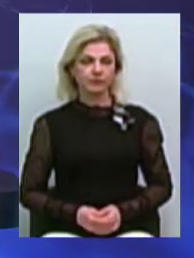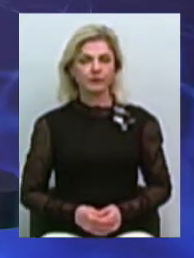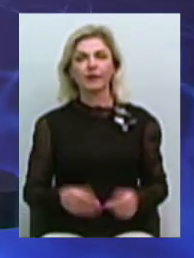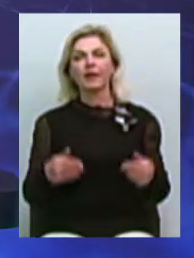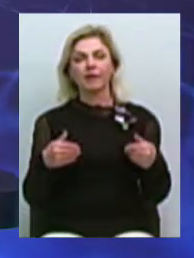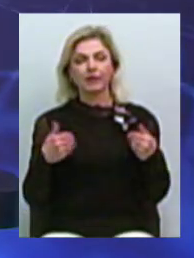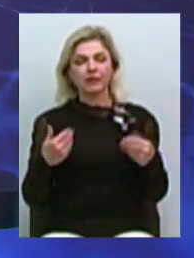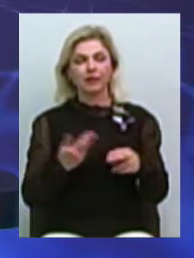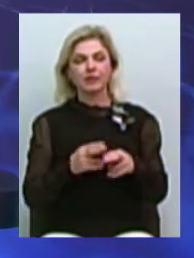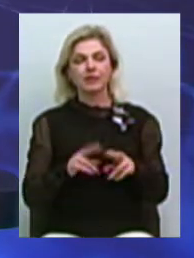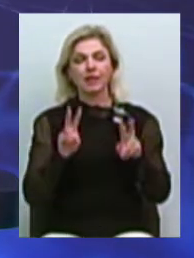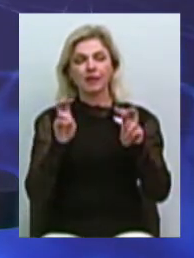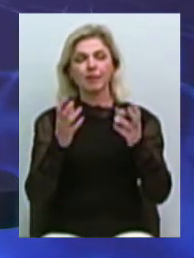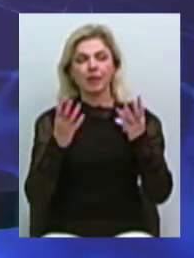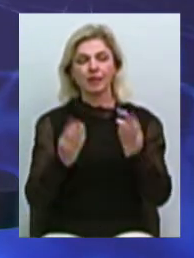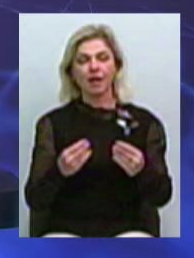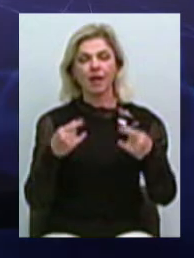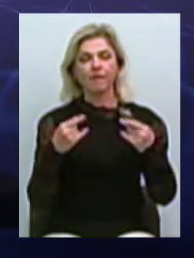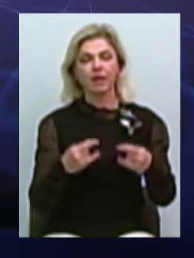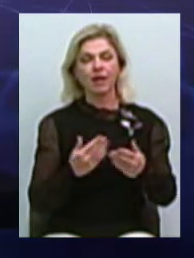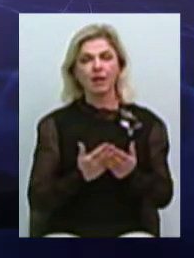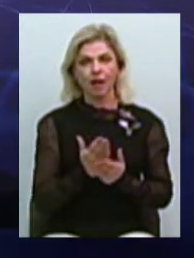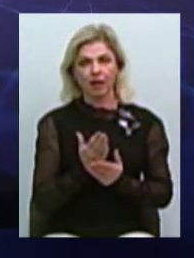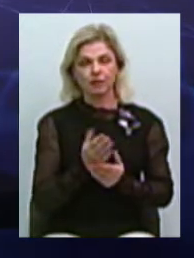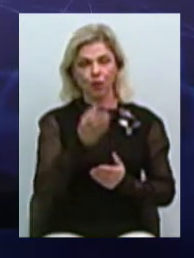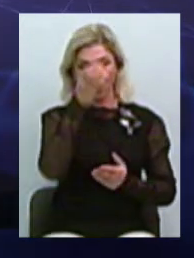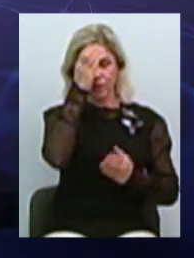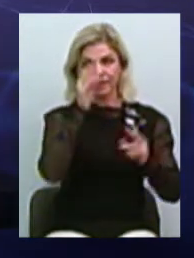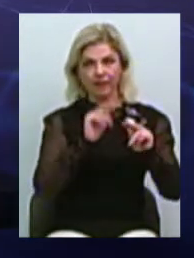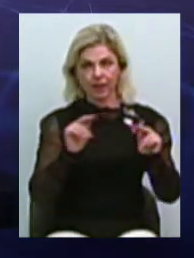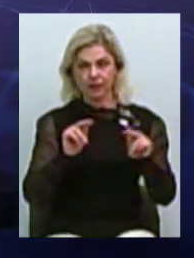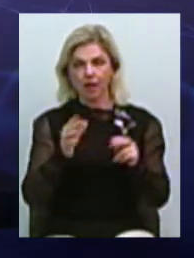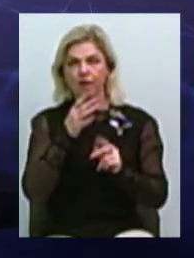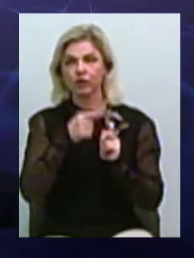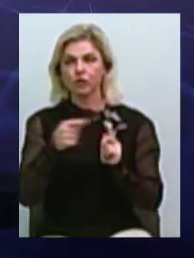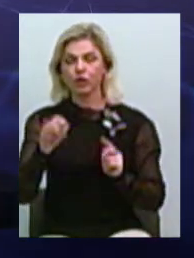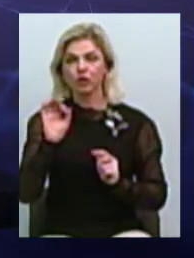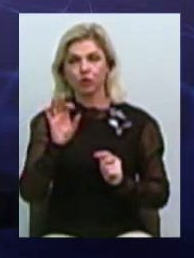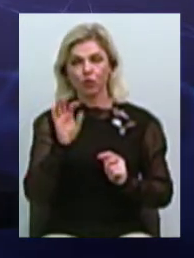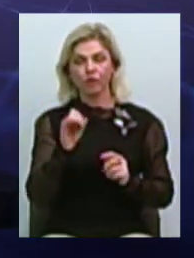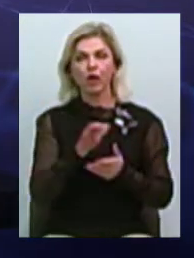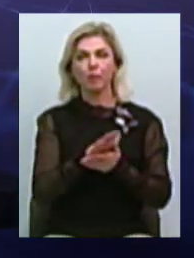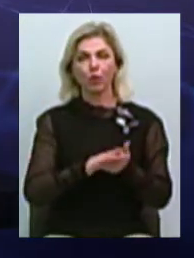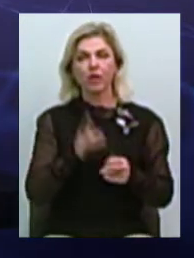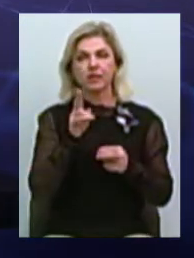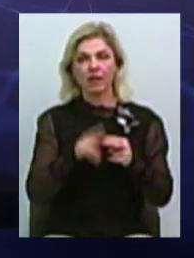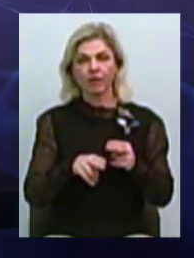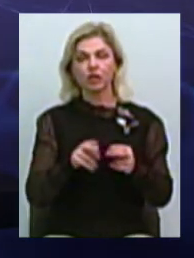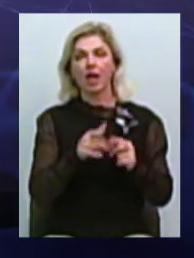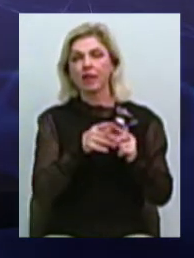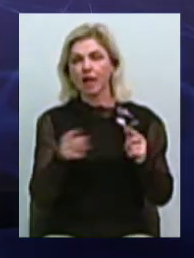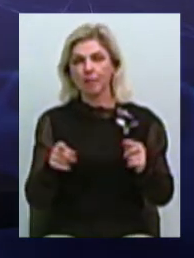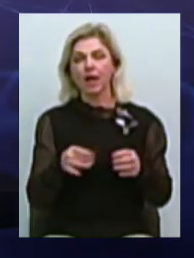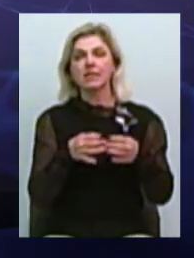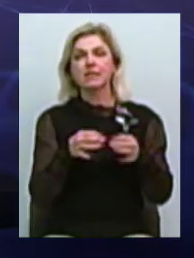Вітаю, це тема дня. Тема нашого ефіру – якість освіти. Протягом жовтня в Україні триває завершальний етап сертифікації